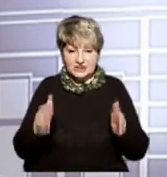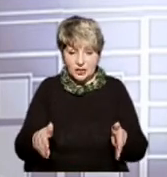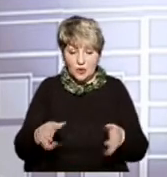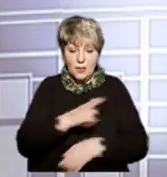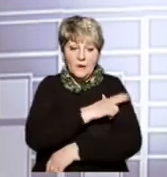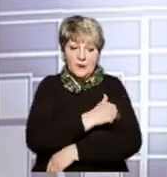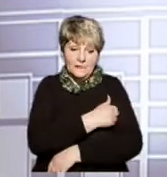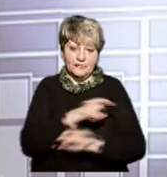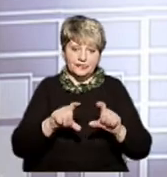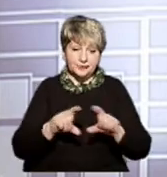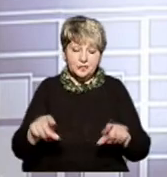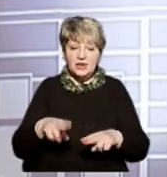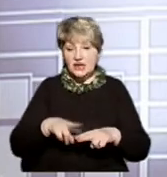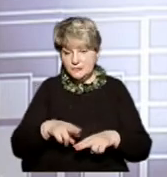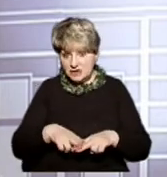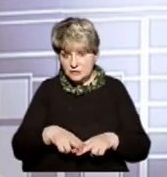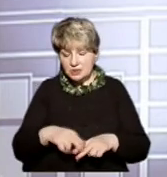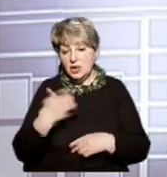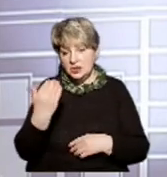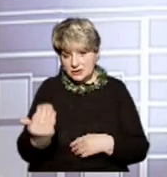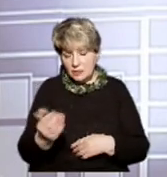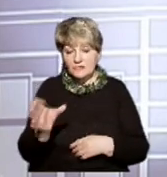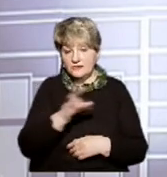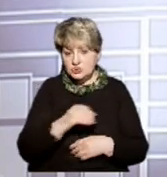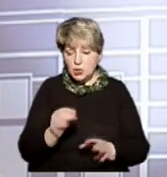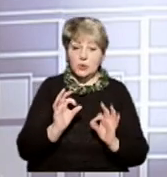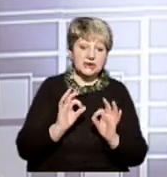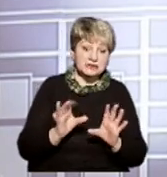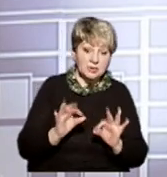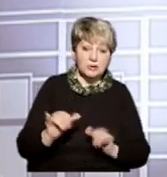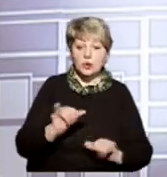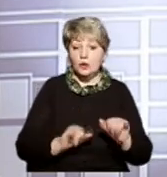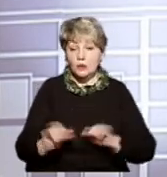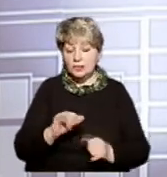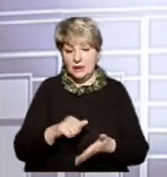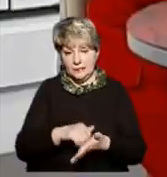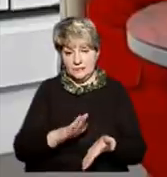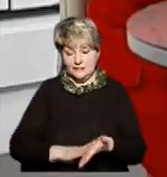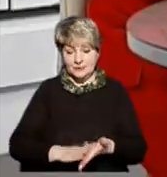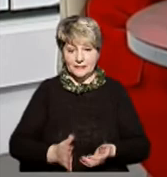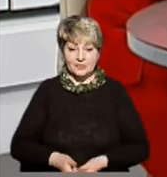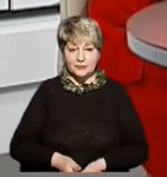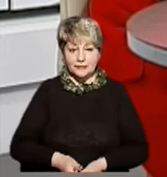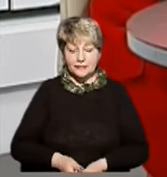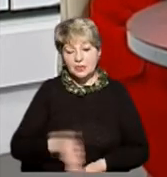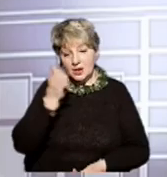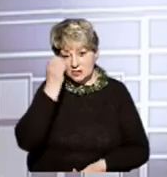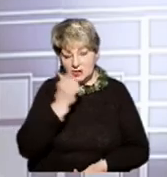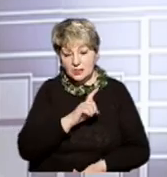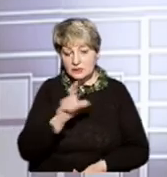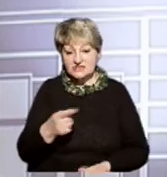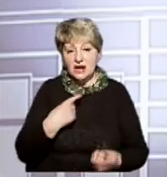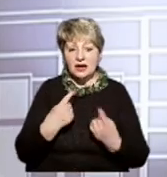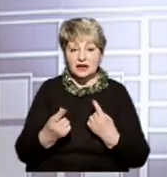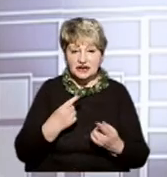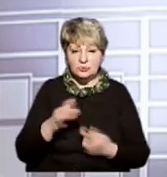регістратуру поліклінічного відділення з паспортом, і їй там все розповідають, куди йти, і встановлять на облік. Я дякую вам за розмову і за ту важливу